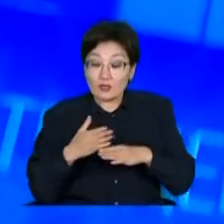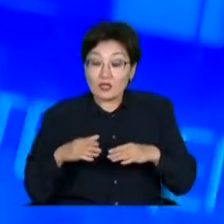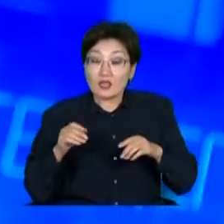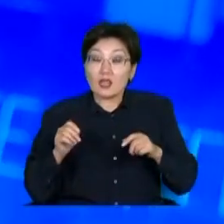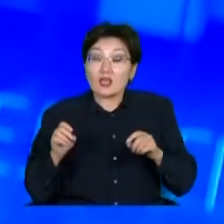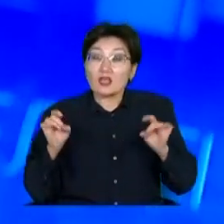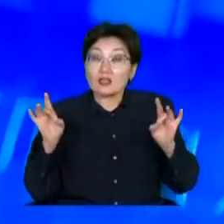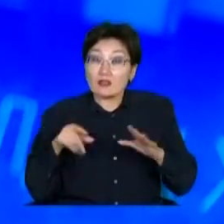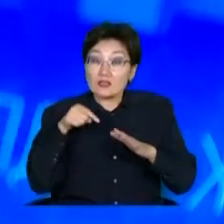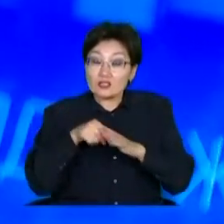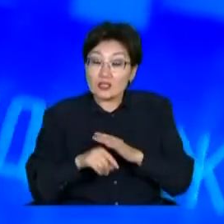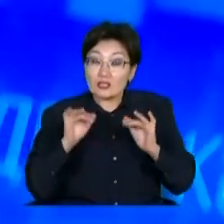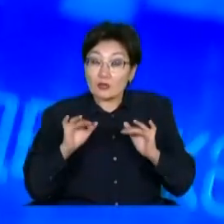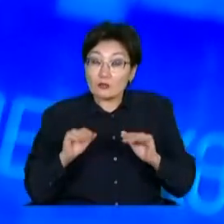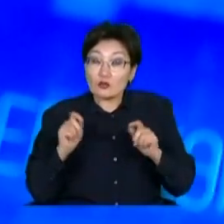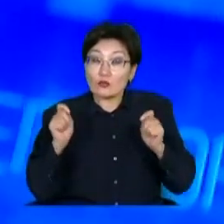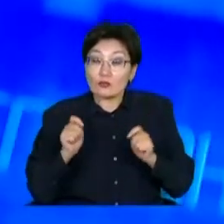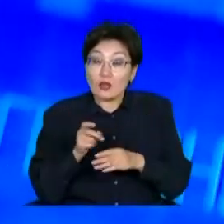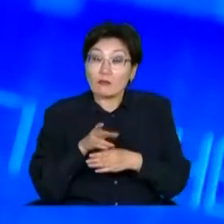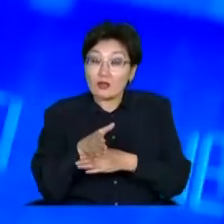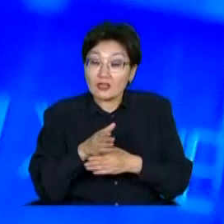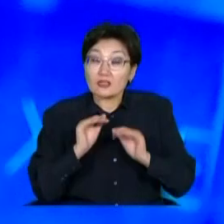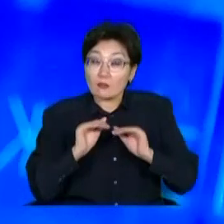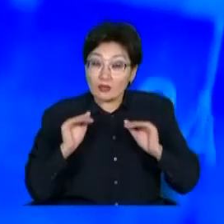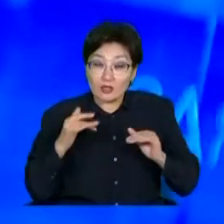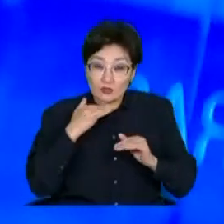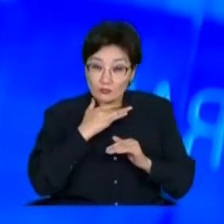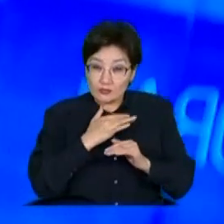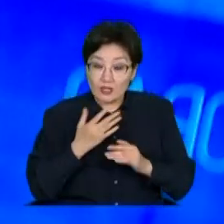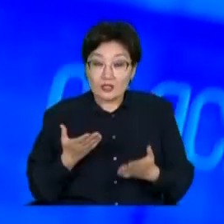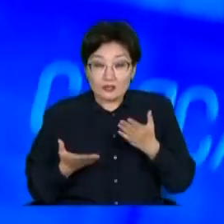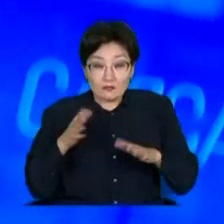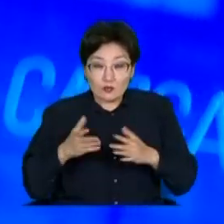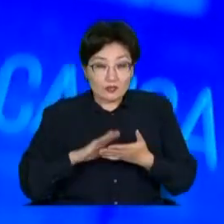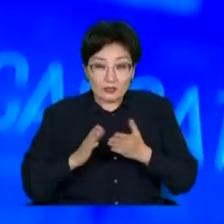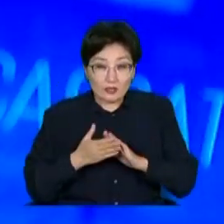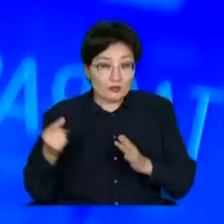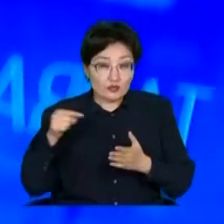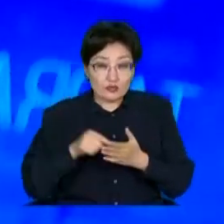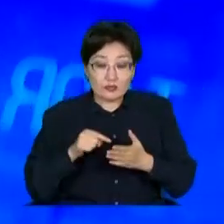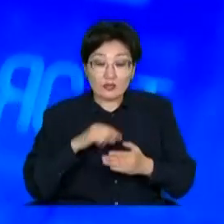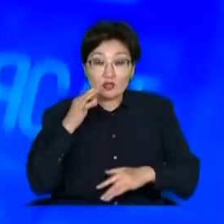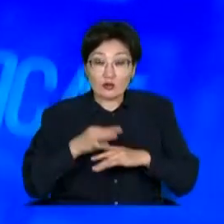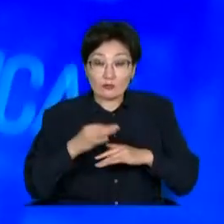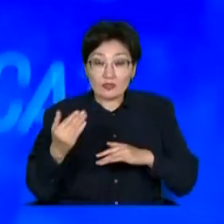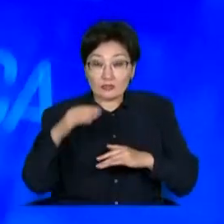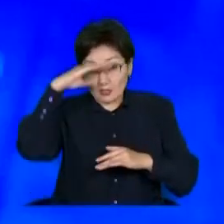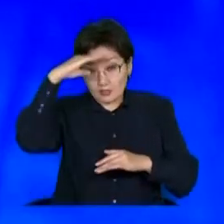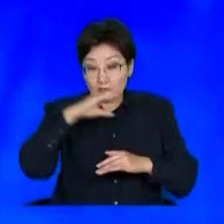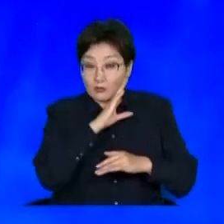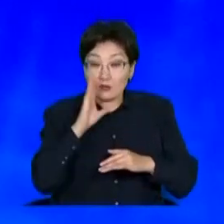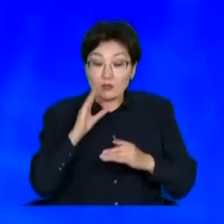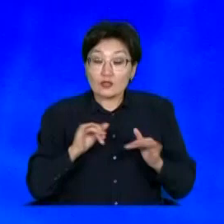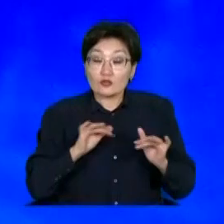кезетін оқушылардың саны көбейген. Ал олардың бірі пәлеге орынса жауапкершілік ата-анаға жүктеледі. Сондай жедел іс-шаралардың біріне қатысқан